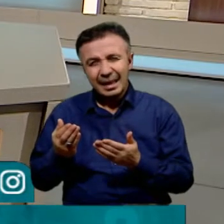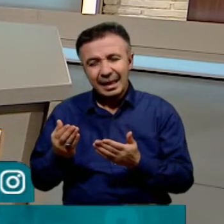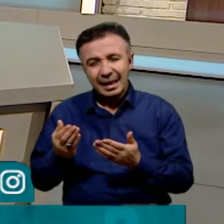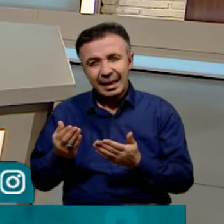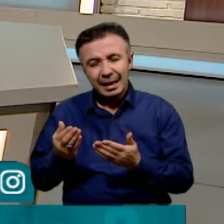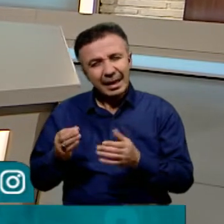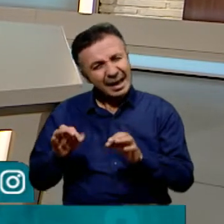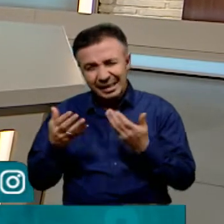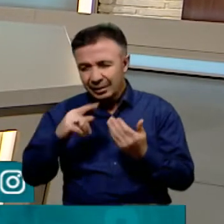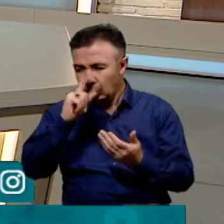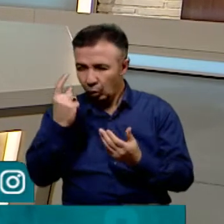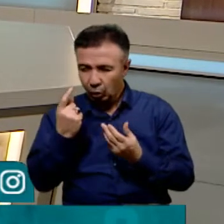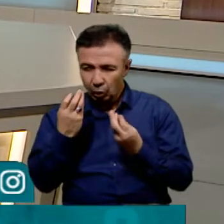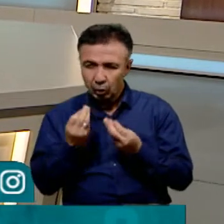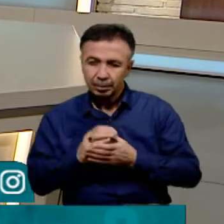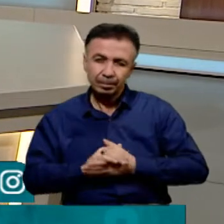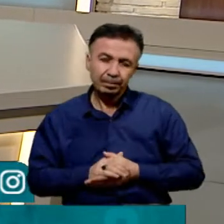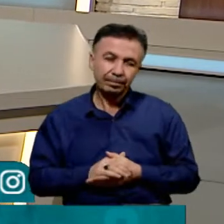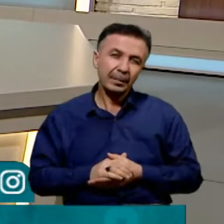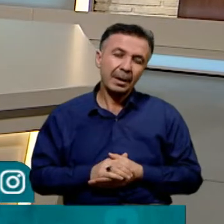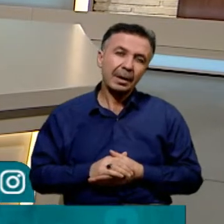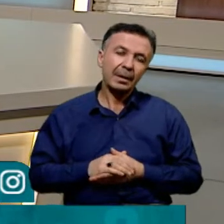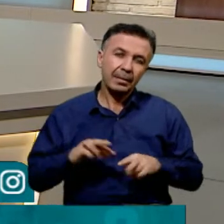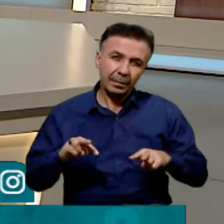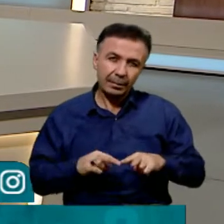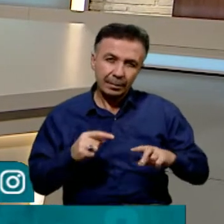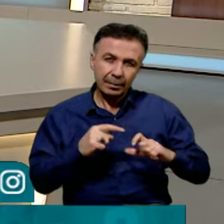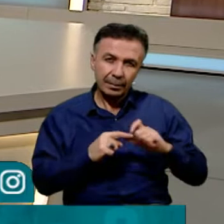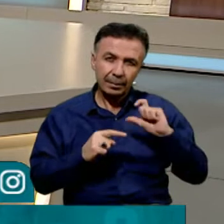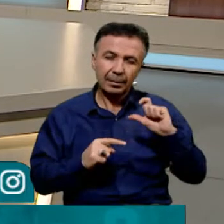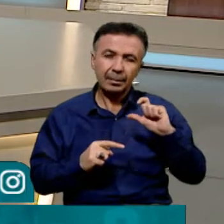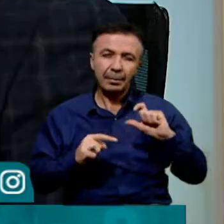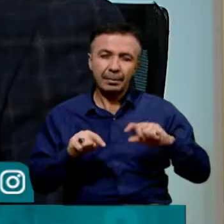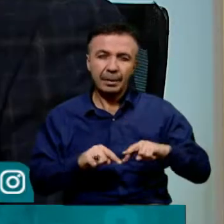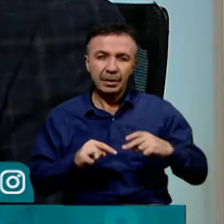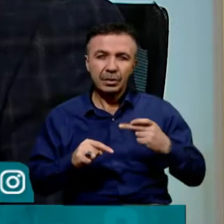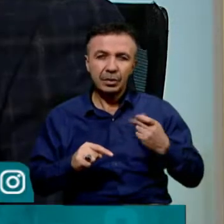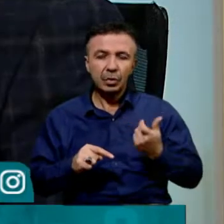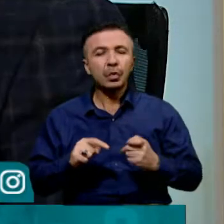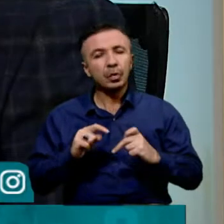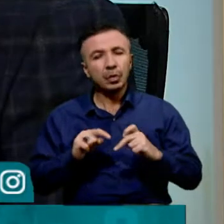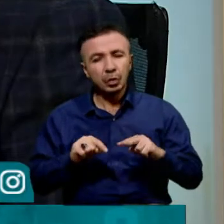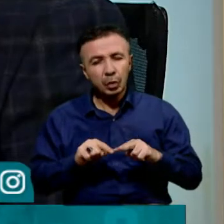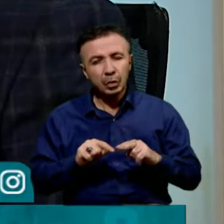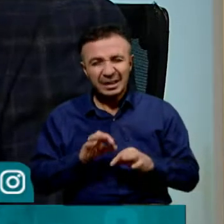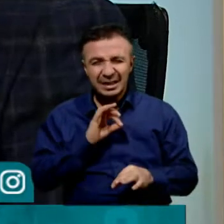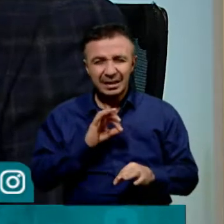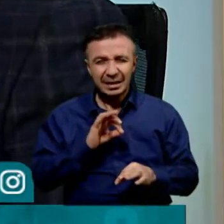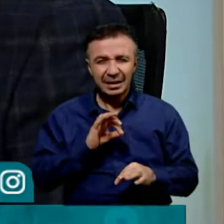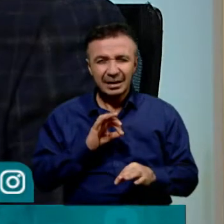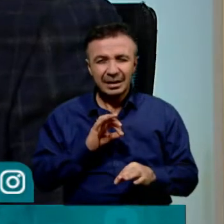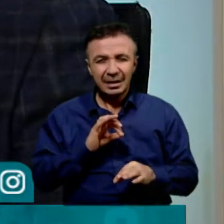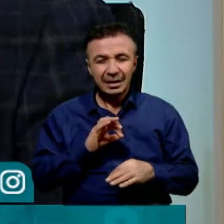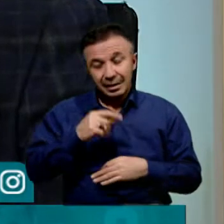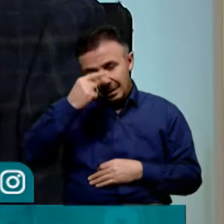Mecnun kişi Rabbim Belki de hepimizden daha şanslıdır yani bakım öyle bakım